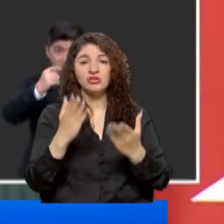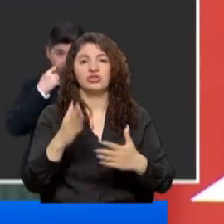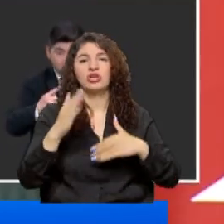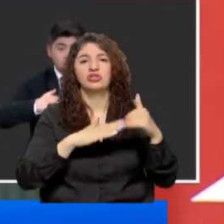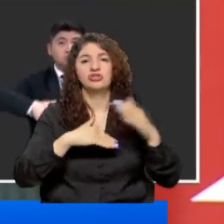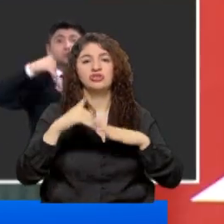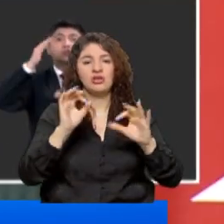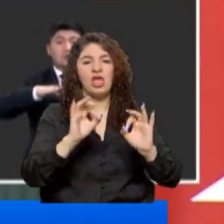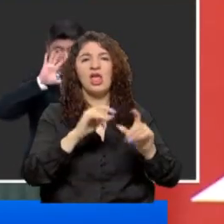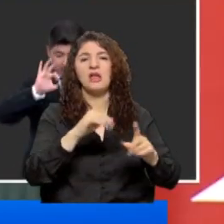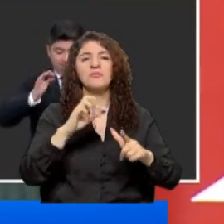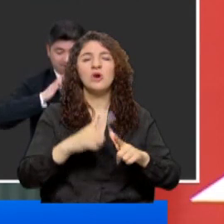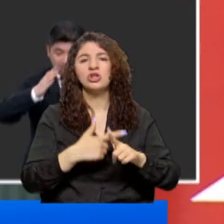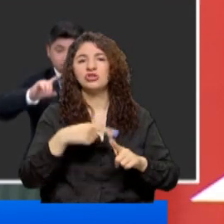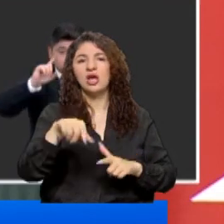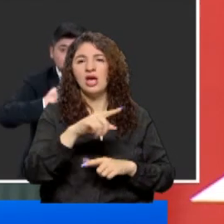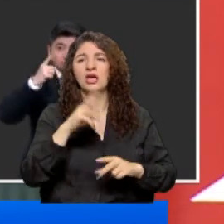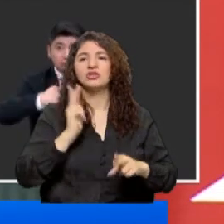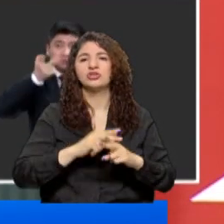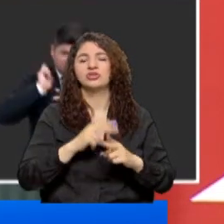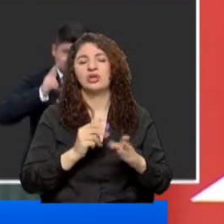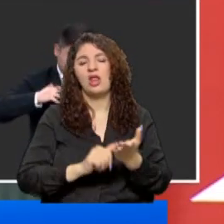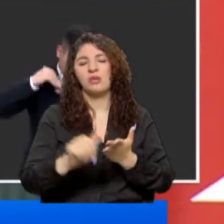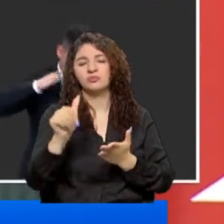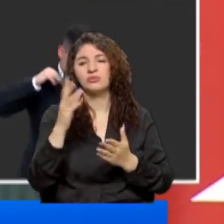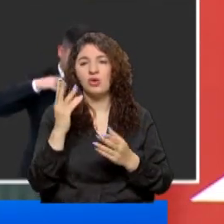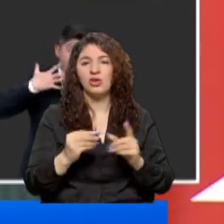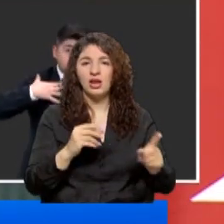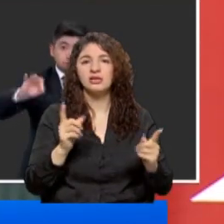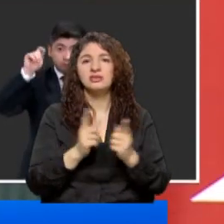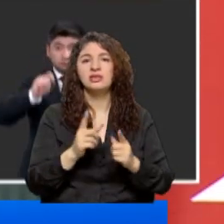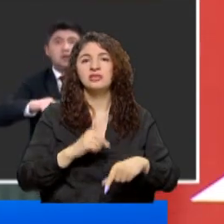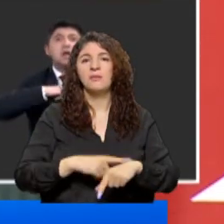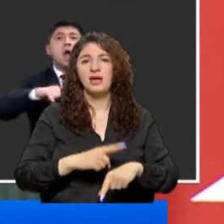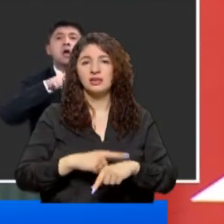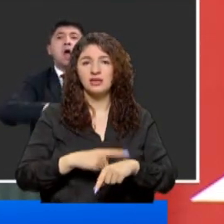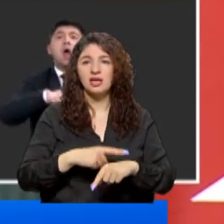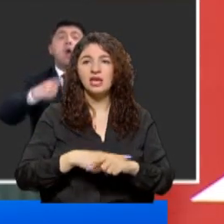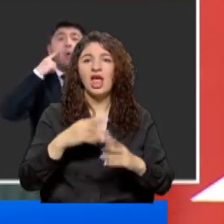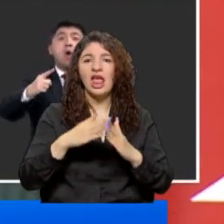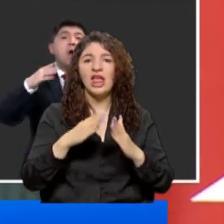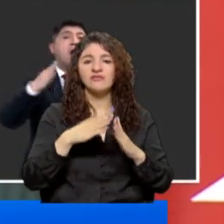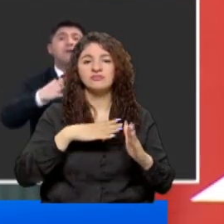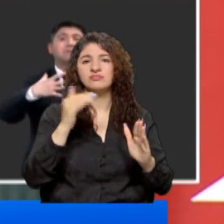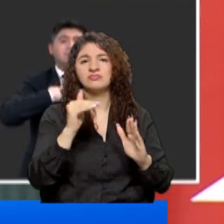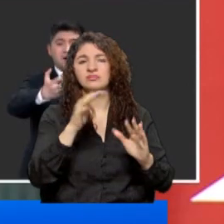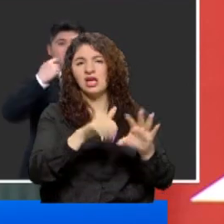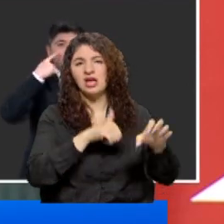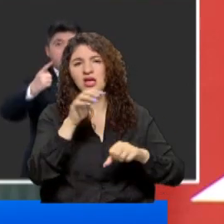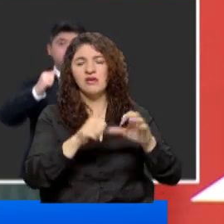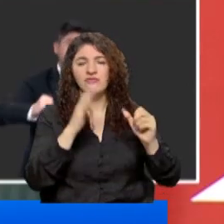inşaat halindeki projelerin hızla tamamlanarak kısa vadedeki konut arzının